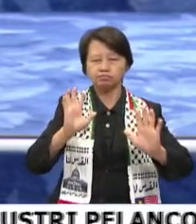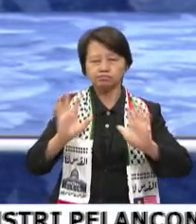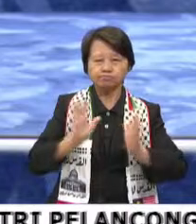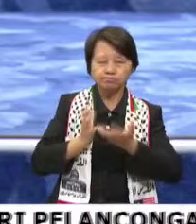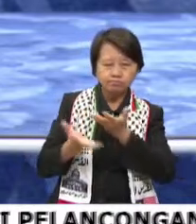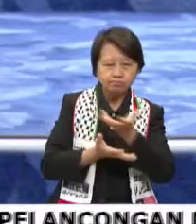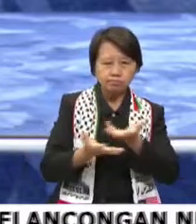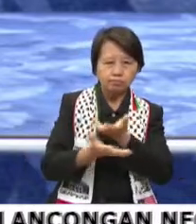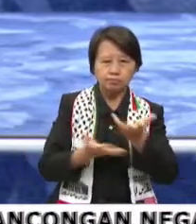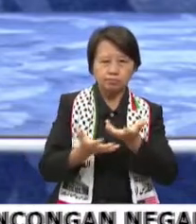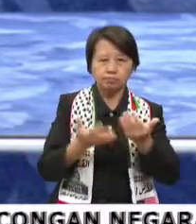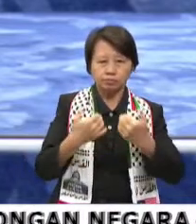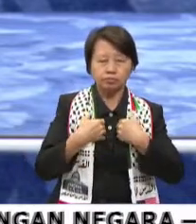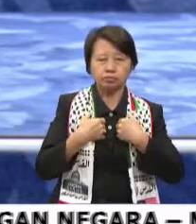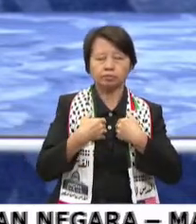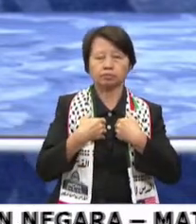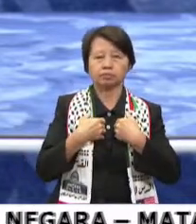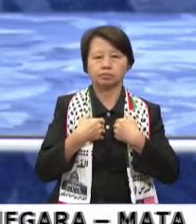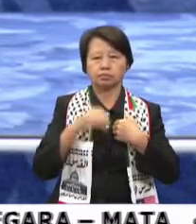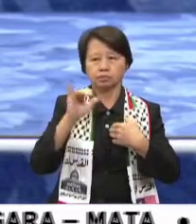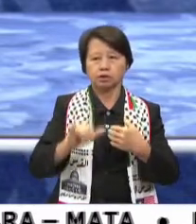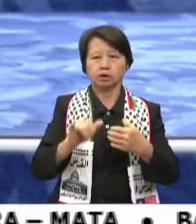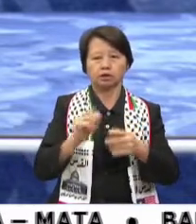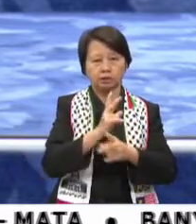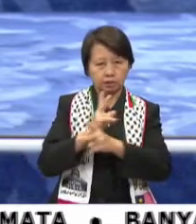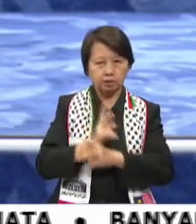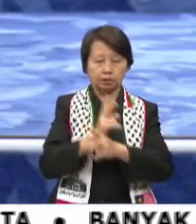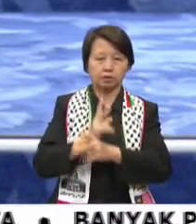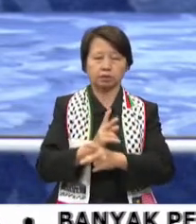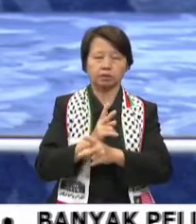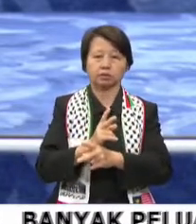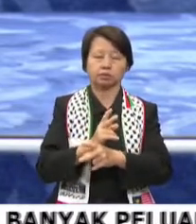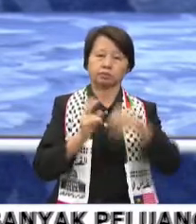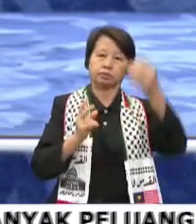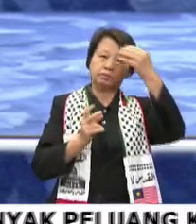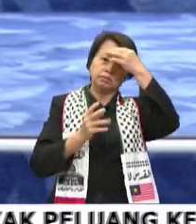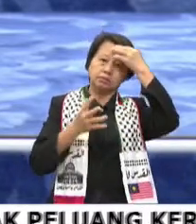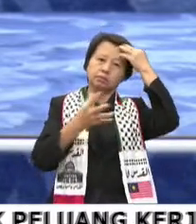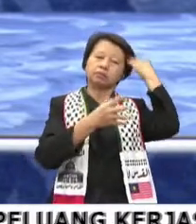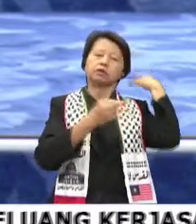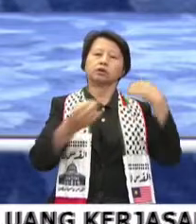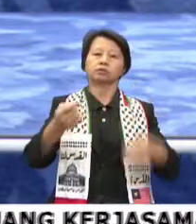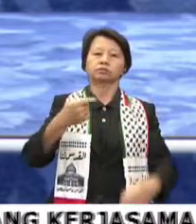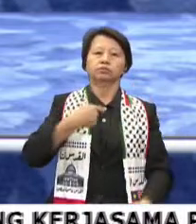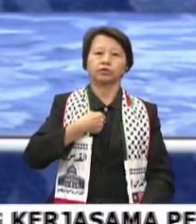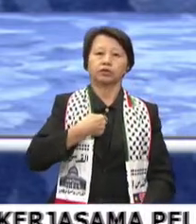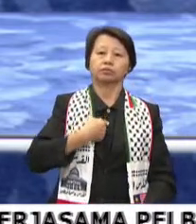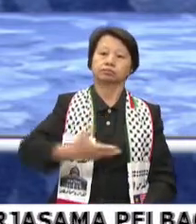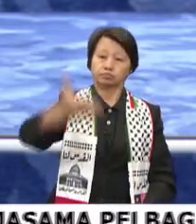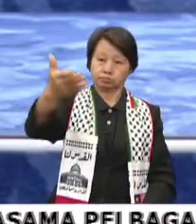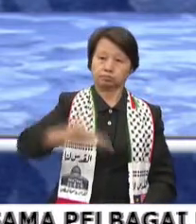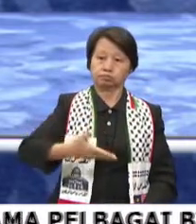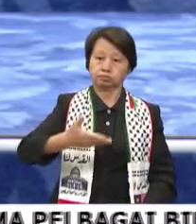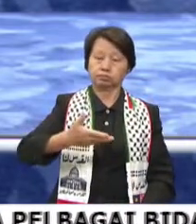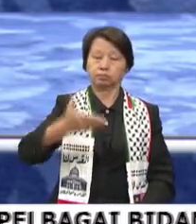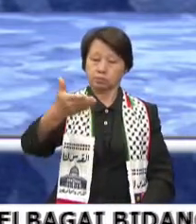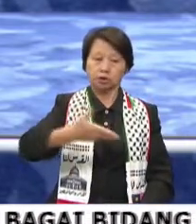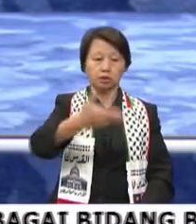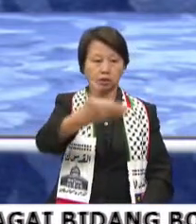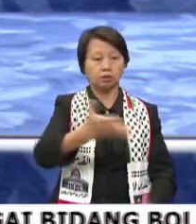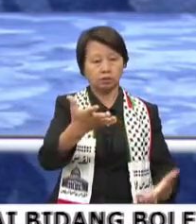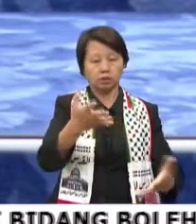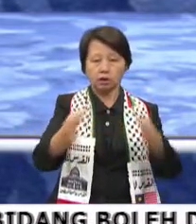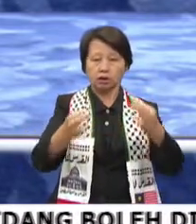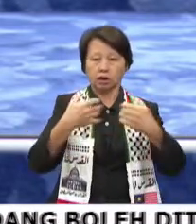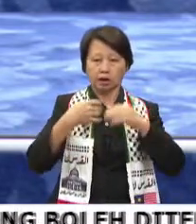serta dekorum yang dijaga dan saya alu-alukan kalau ada